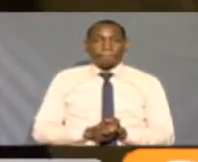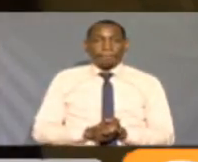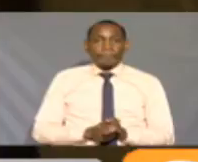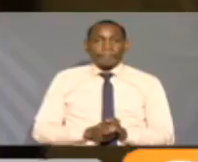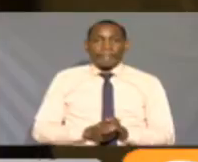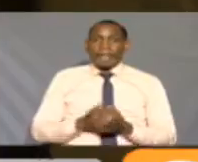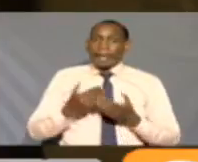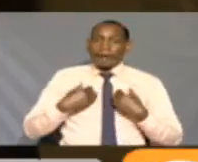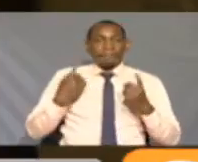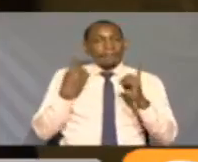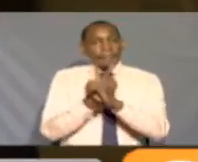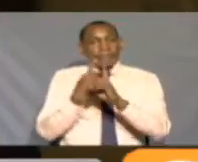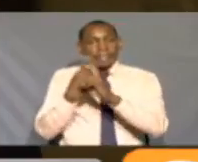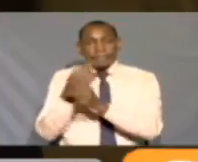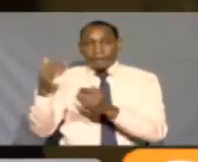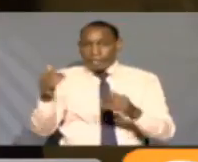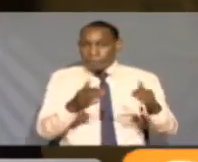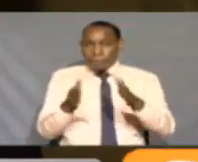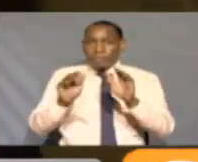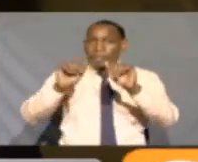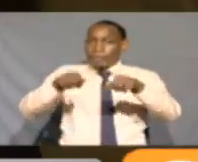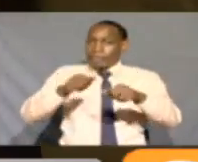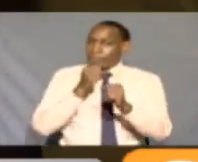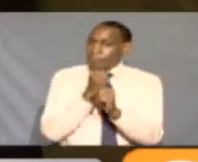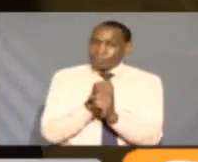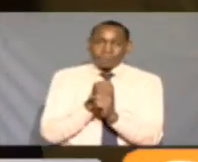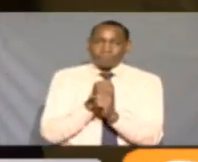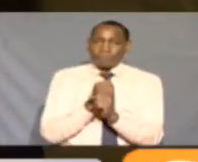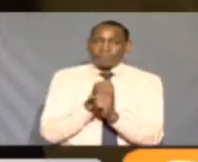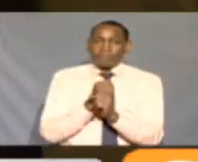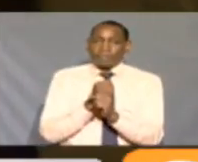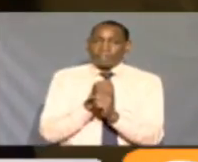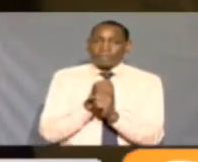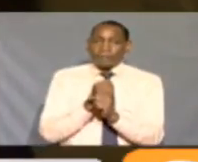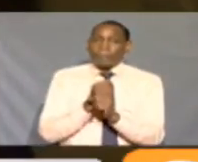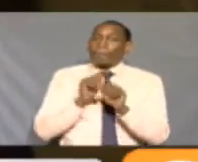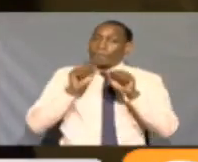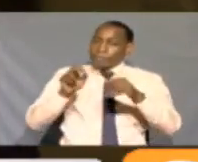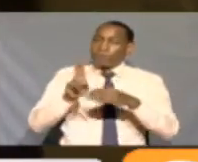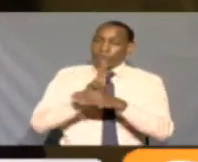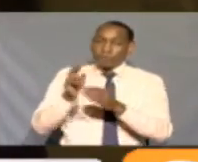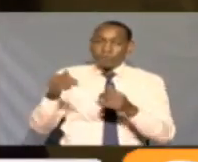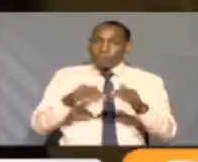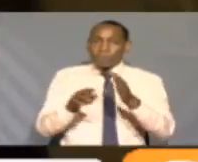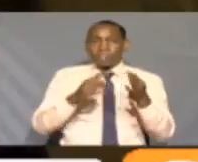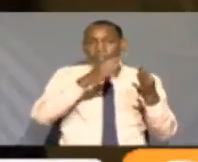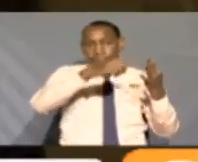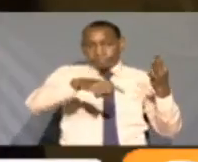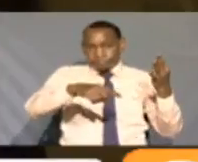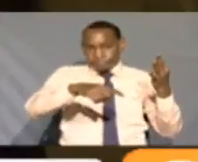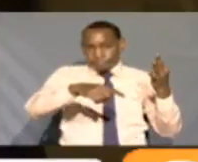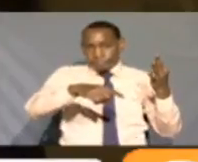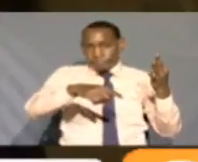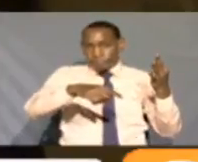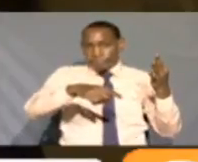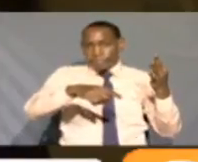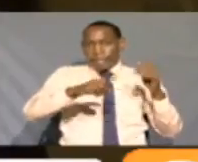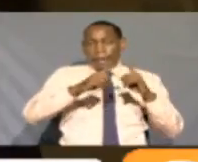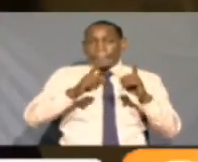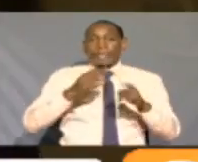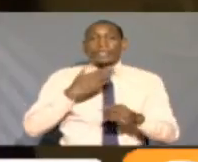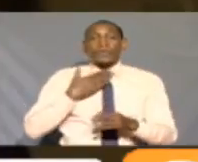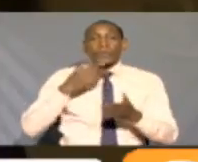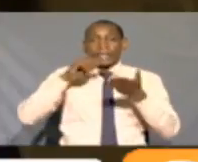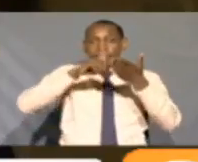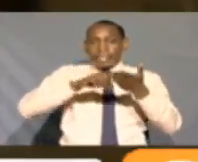kuna njia tofauti ambazo unaweza kufanya hivyo. Kwa hivyo tunaweza kuzitumia hizo njia. Lakini ningependa ni rudi